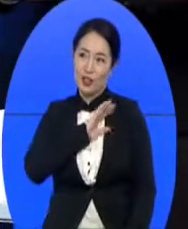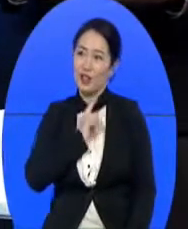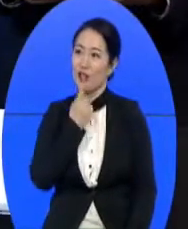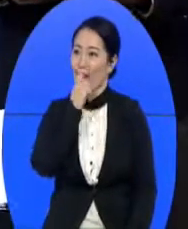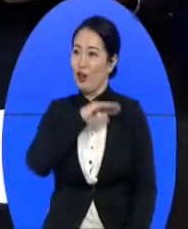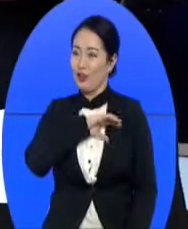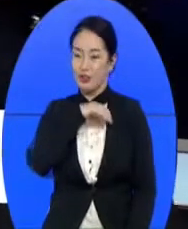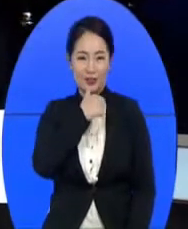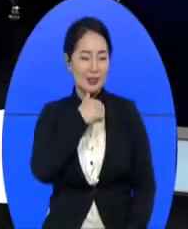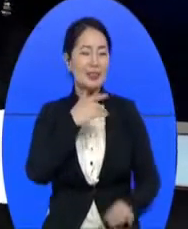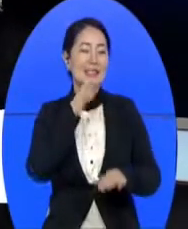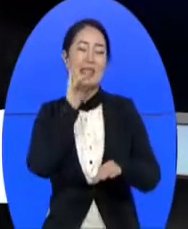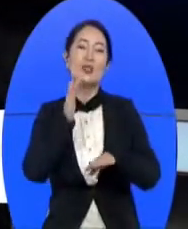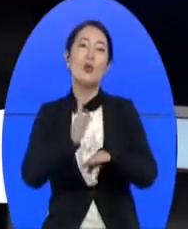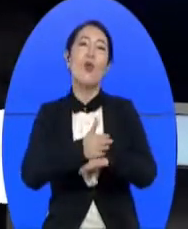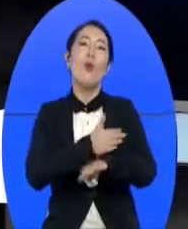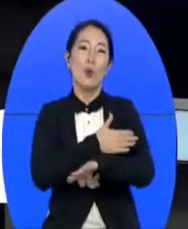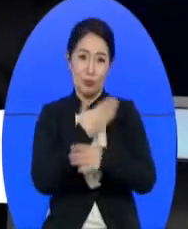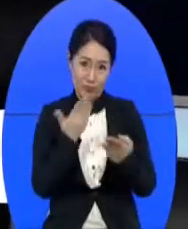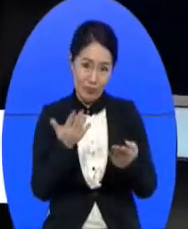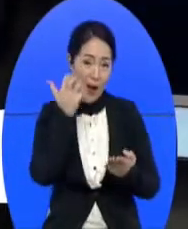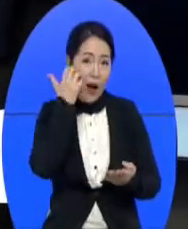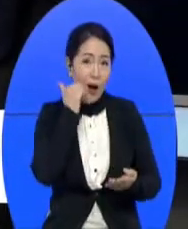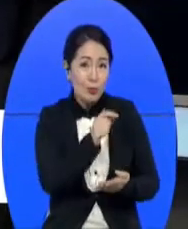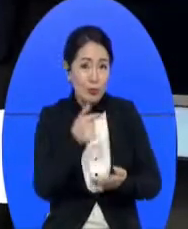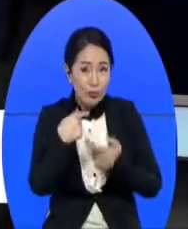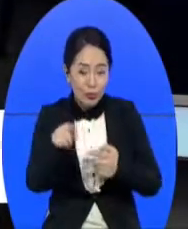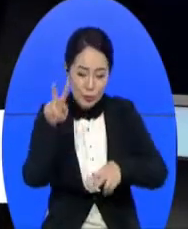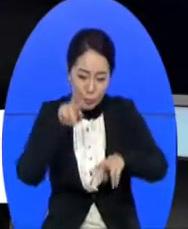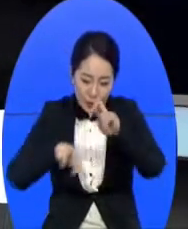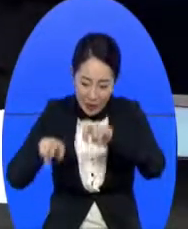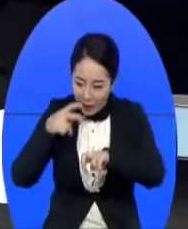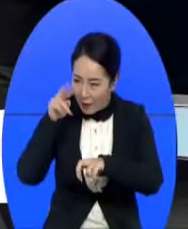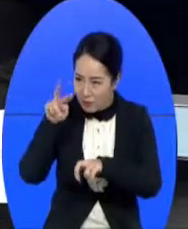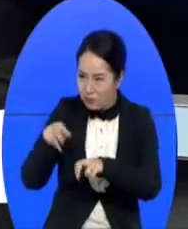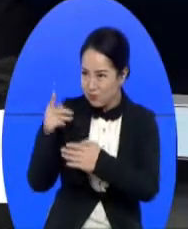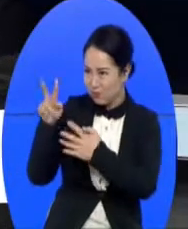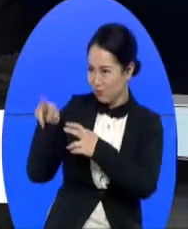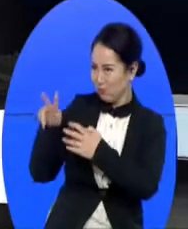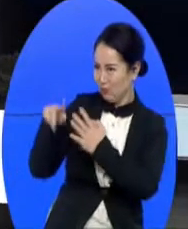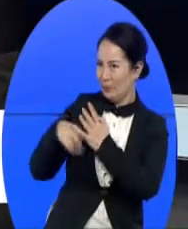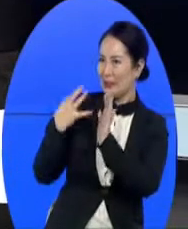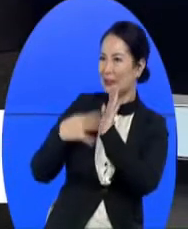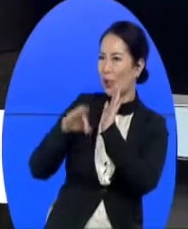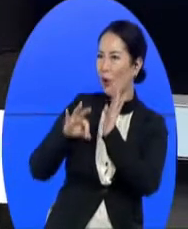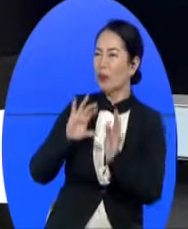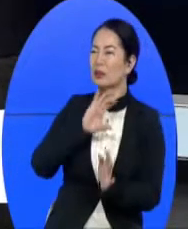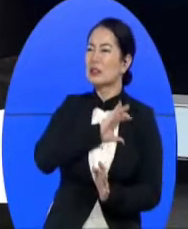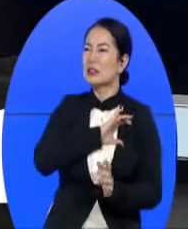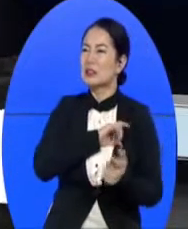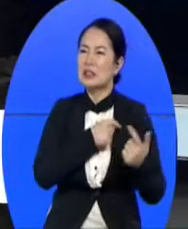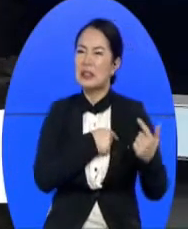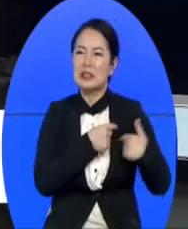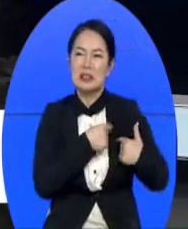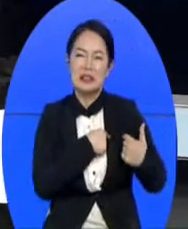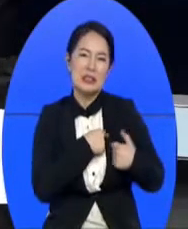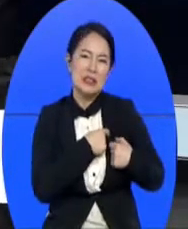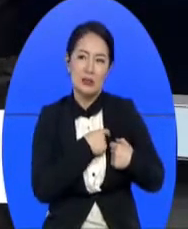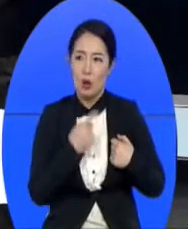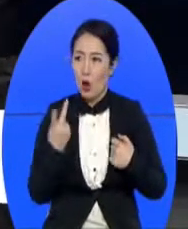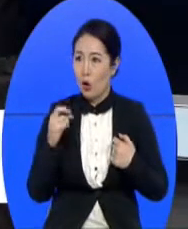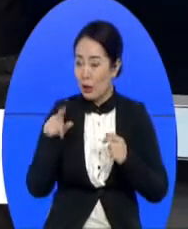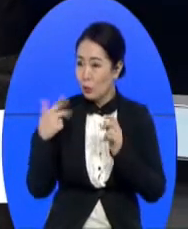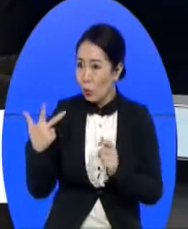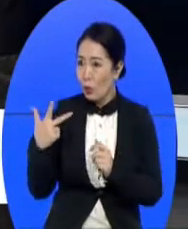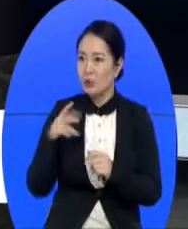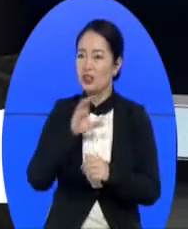урт насалж байгаа. Тэгэхээр манай ахмадуудын дунд нийт одоо судалгаа гарсан энэ судалгаанаас харахад 80% нь сэтгэлийн шаналлтай, 20.3% нь